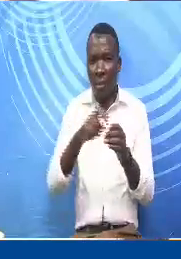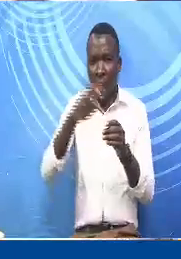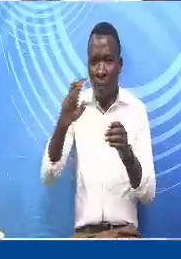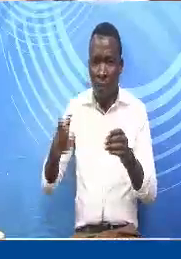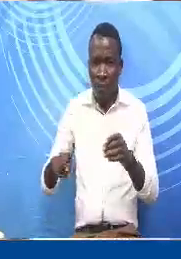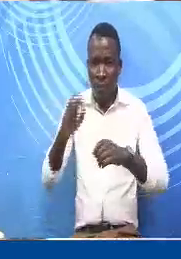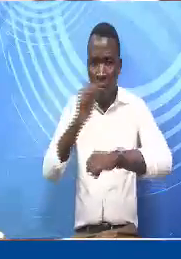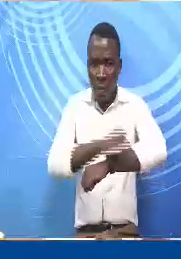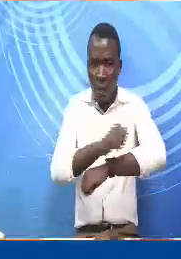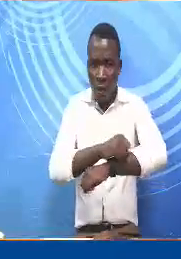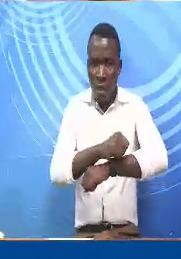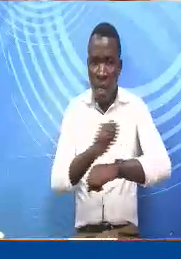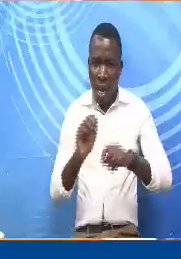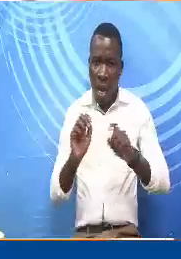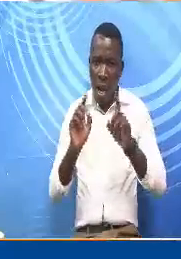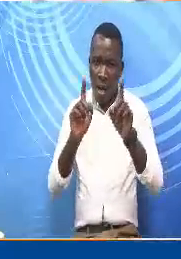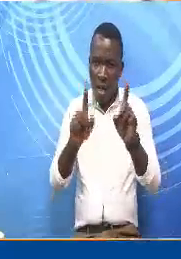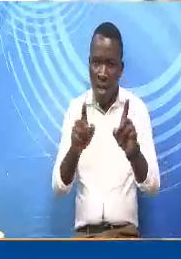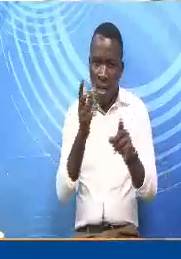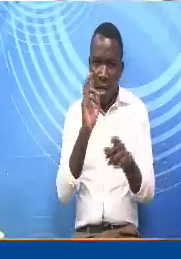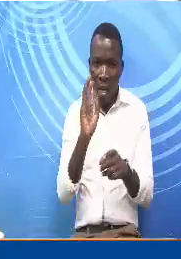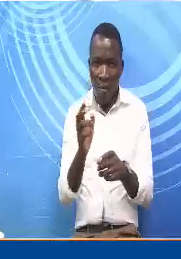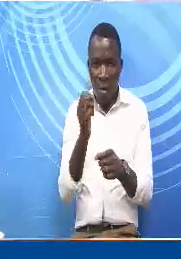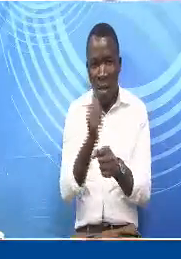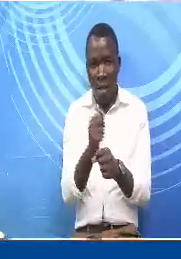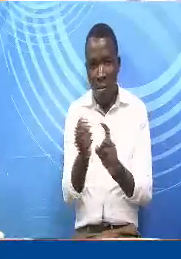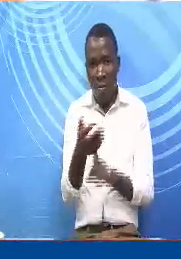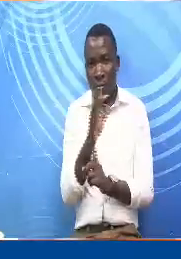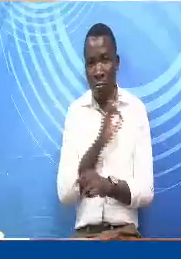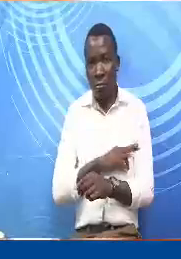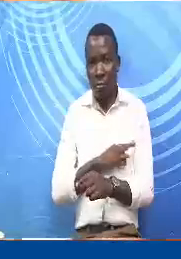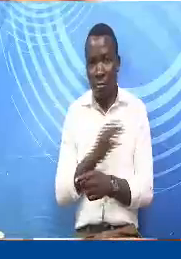yajya yabona nka karima koranuka mama amafaranga